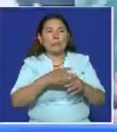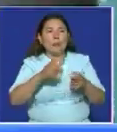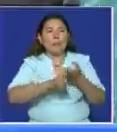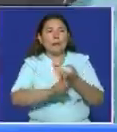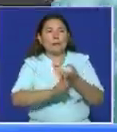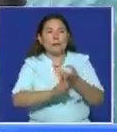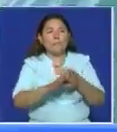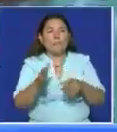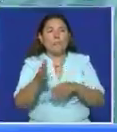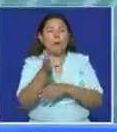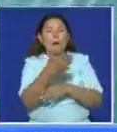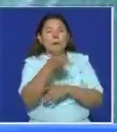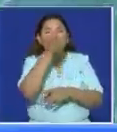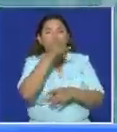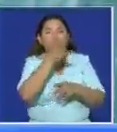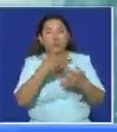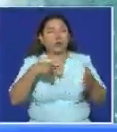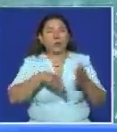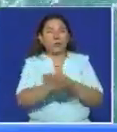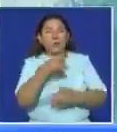байлысты балықтар ауға түседі әрине.